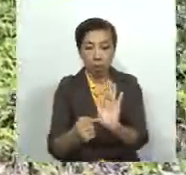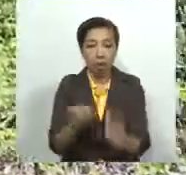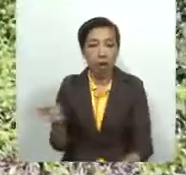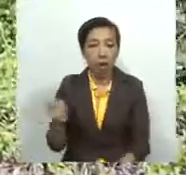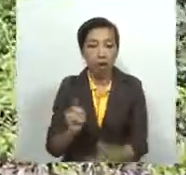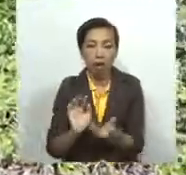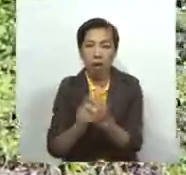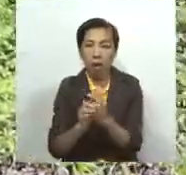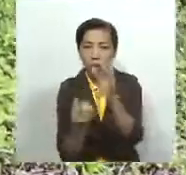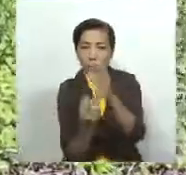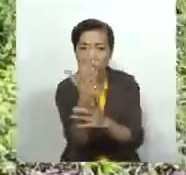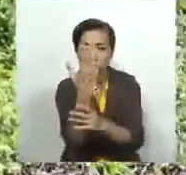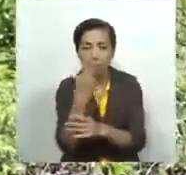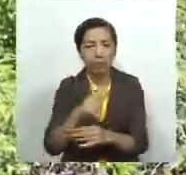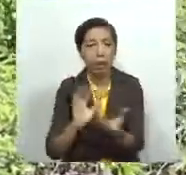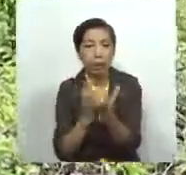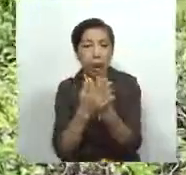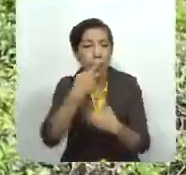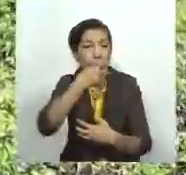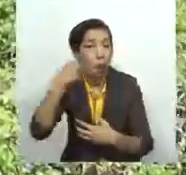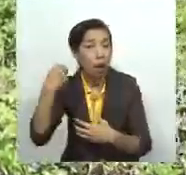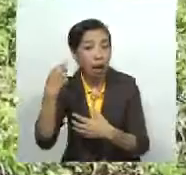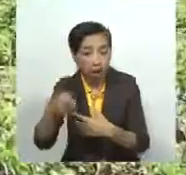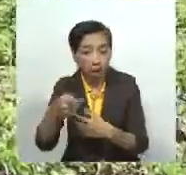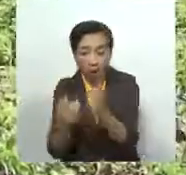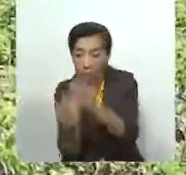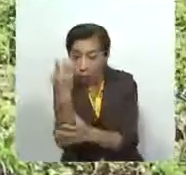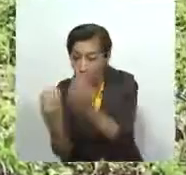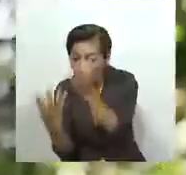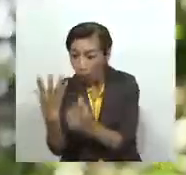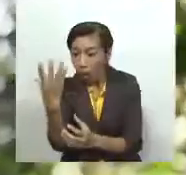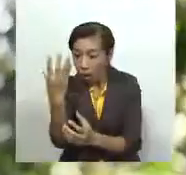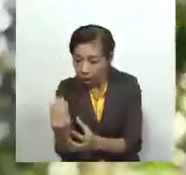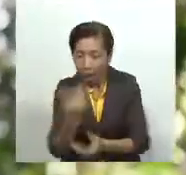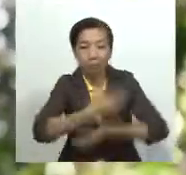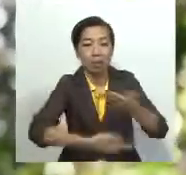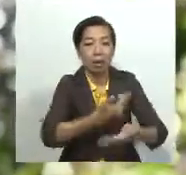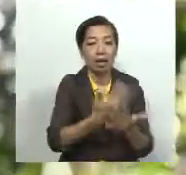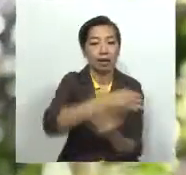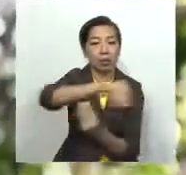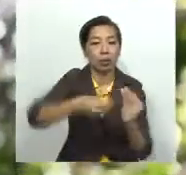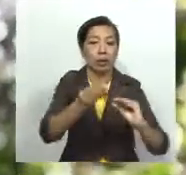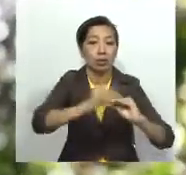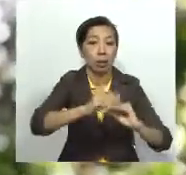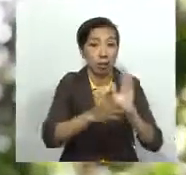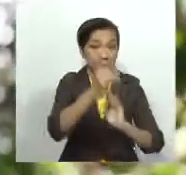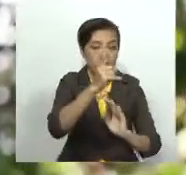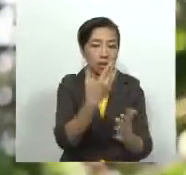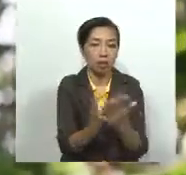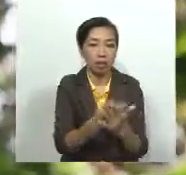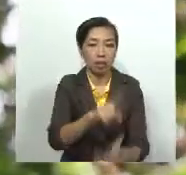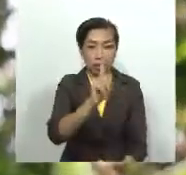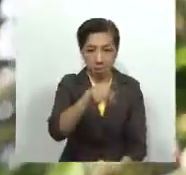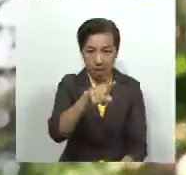ที่ปลูกผักหวานป่าไว้รับประทานที่เหลือก็นำไปจำหน่ายสร้างรายได้เสริมให้ครอบครัวสัปดาห์ละไม่ต่ำกว่